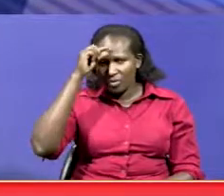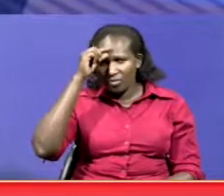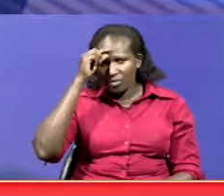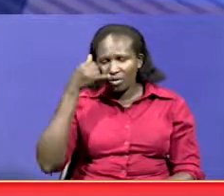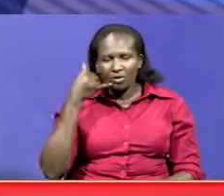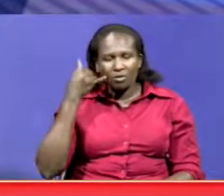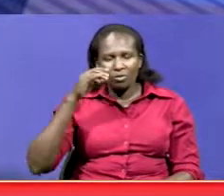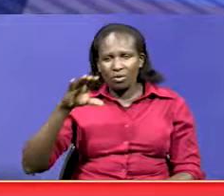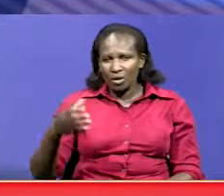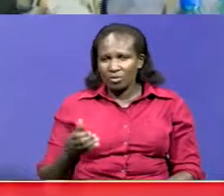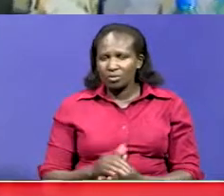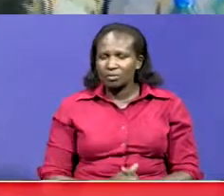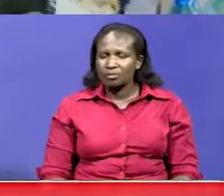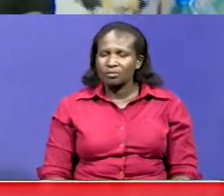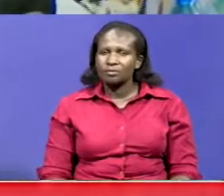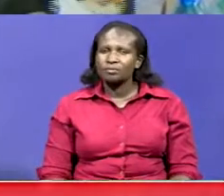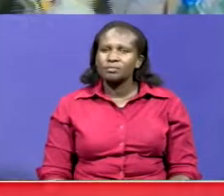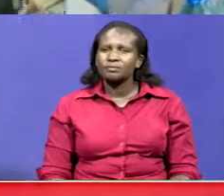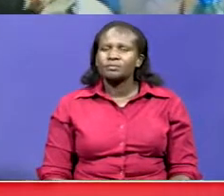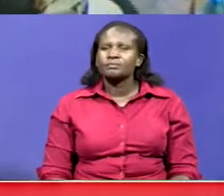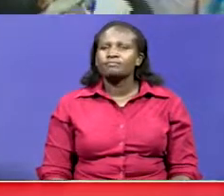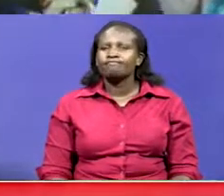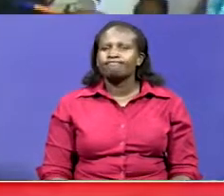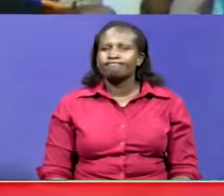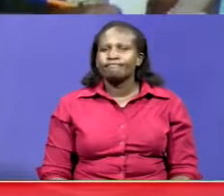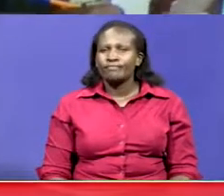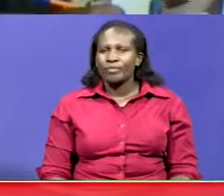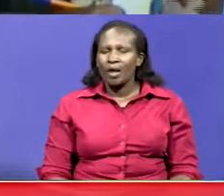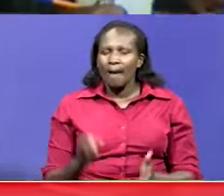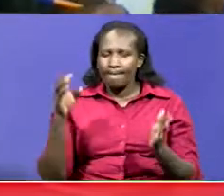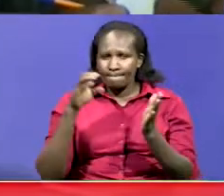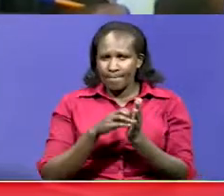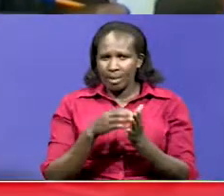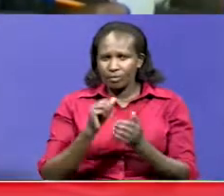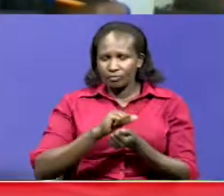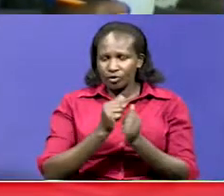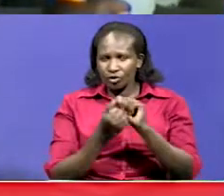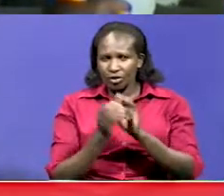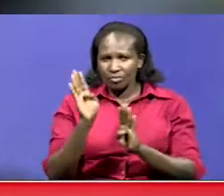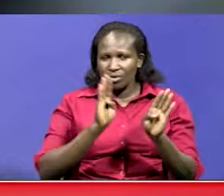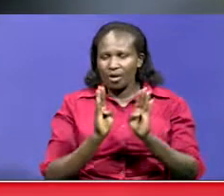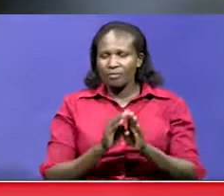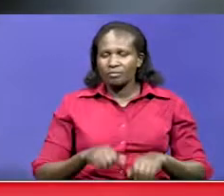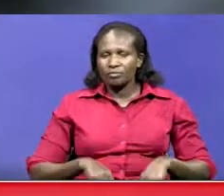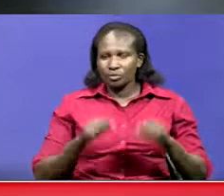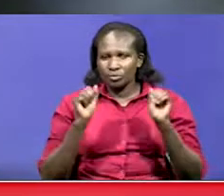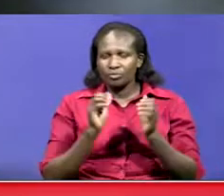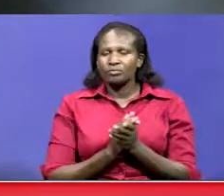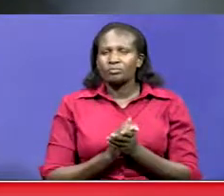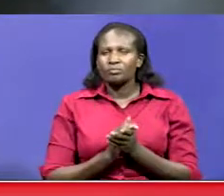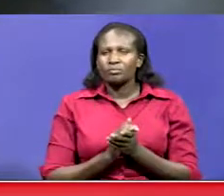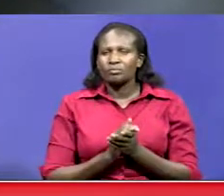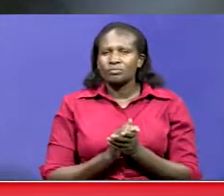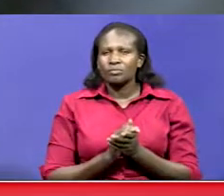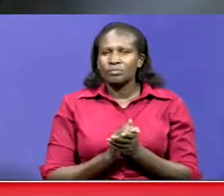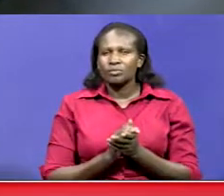kaunti ya Nakuru. Kamati hiyo ilizuru kituo cha urekebishaji tabia cha Jomek na kuwahoji mkurugenzi John Mutudo, msimamizi wake